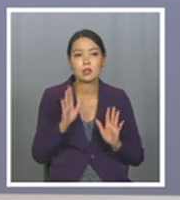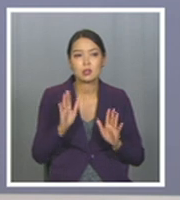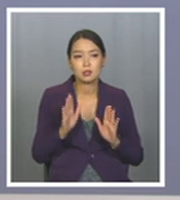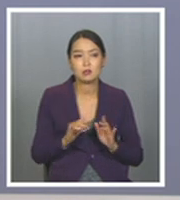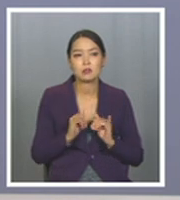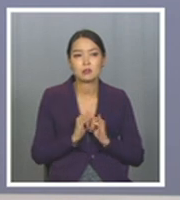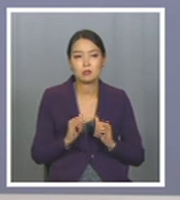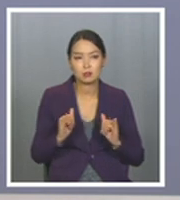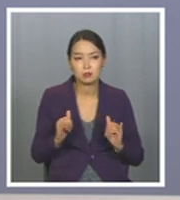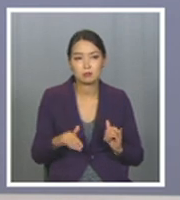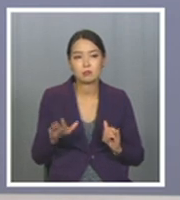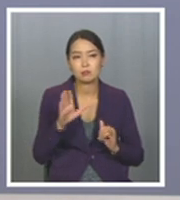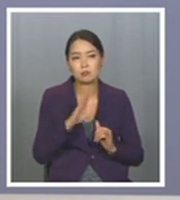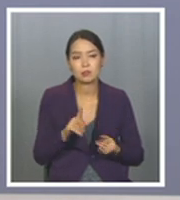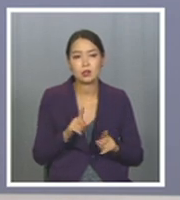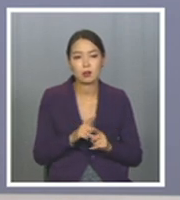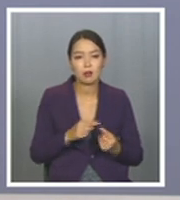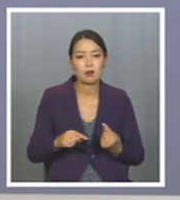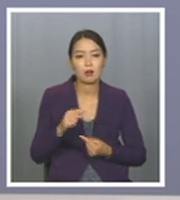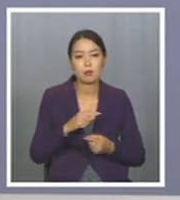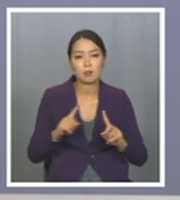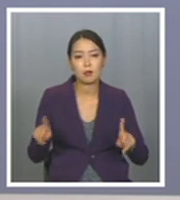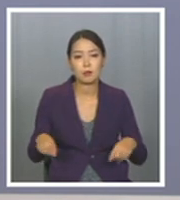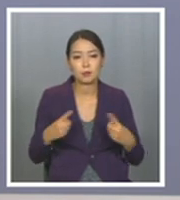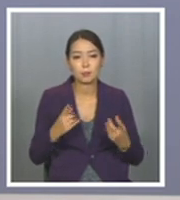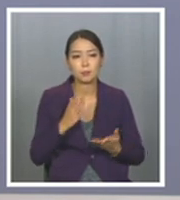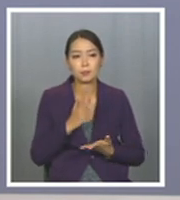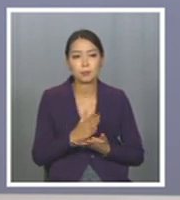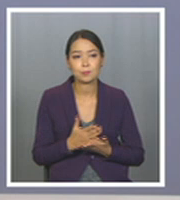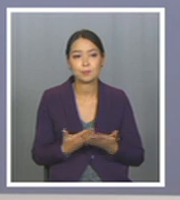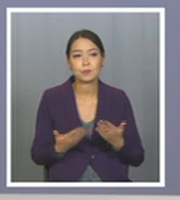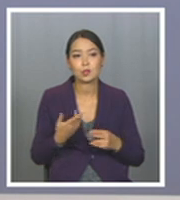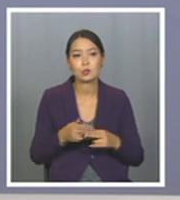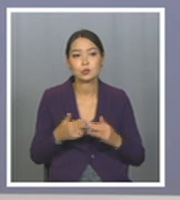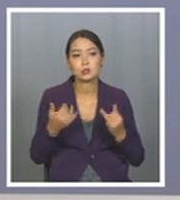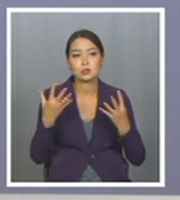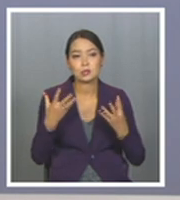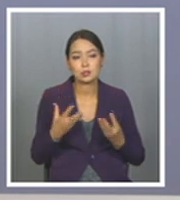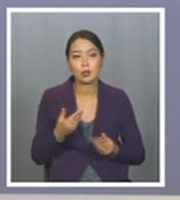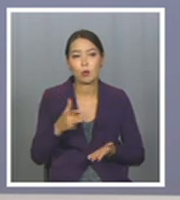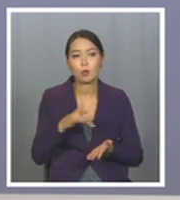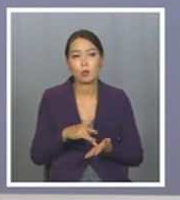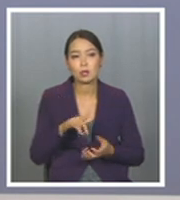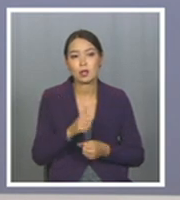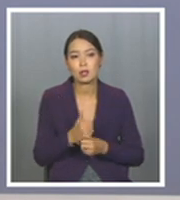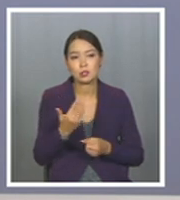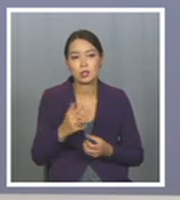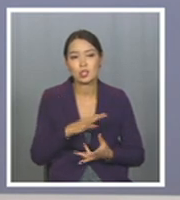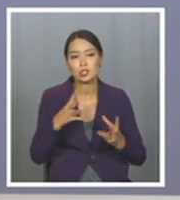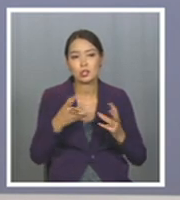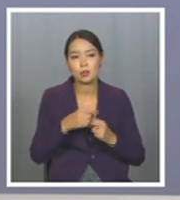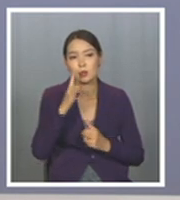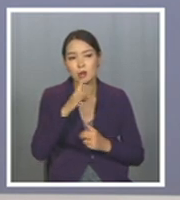шикізатты тасымалдайтын аймаққа ғана айналды. Яғни сол кезеңдегі орталық билік жалпы қазақ өлкесінің